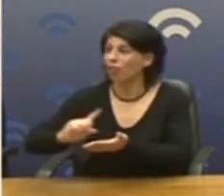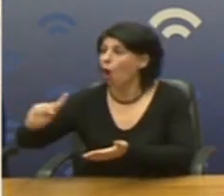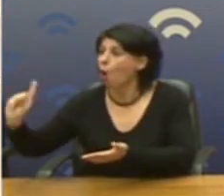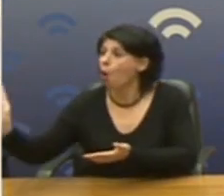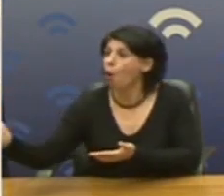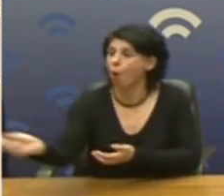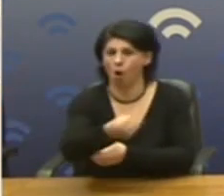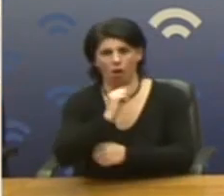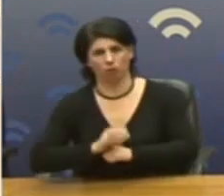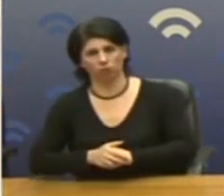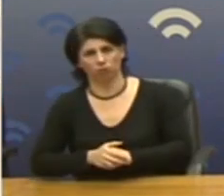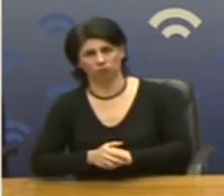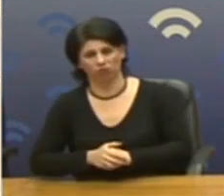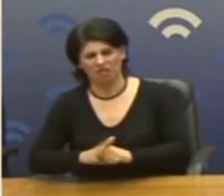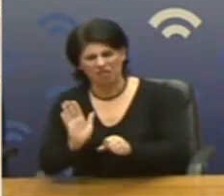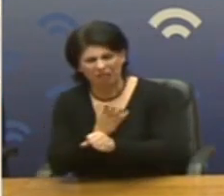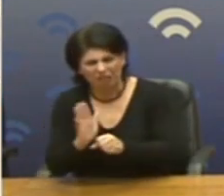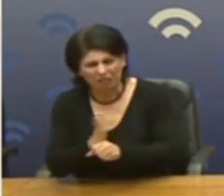ανύπαρκτη